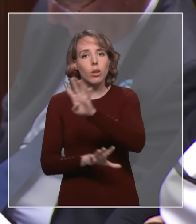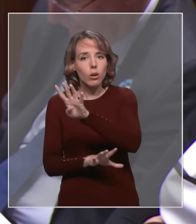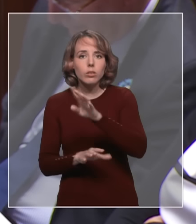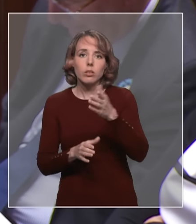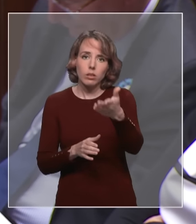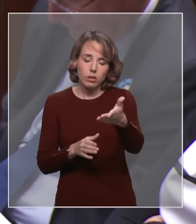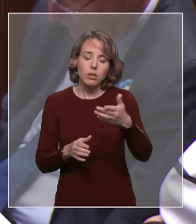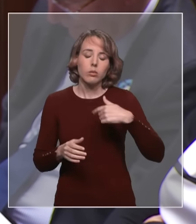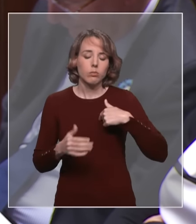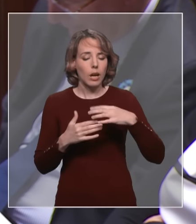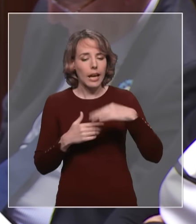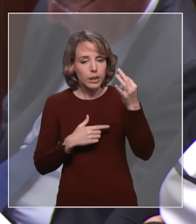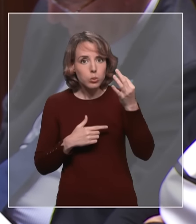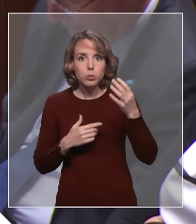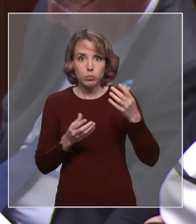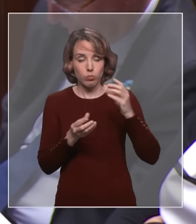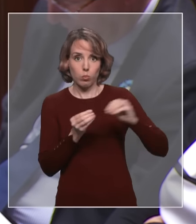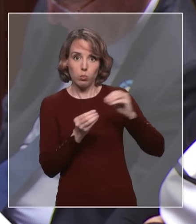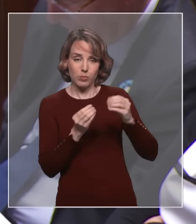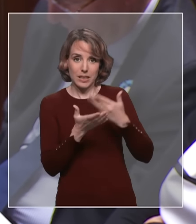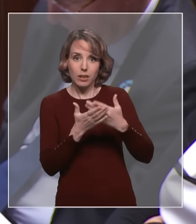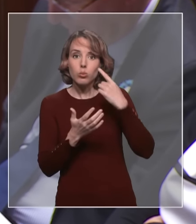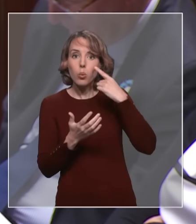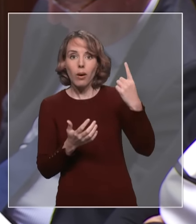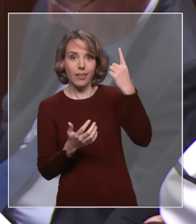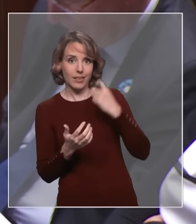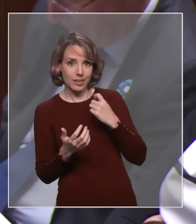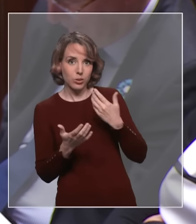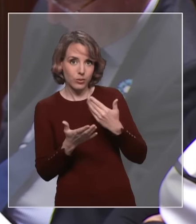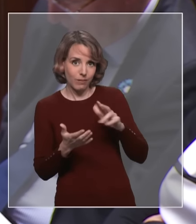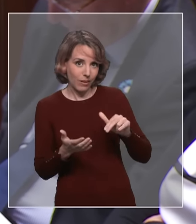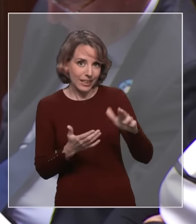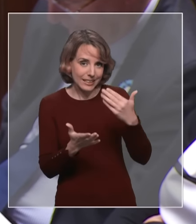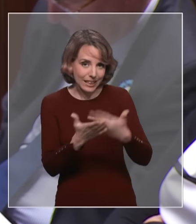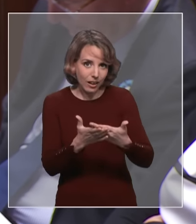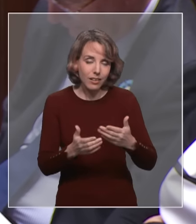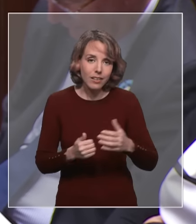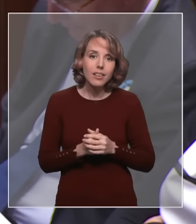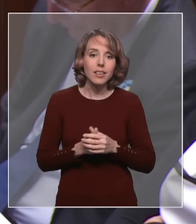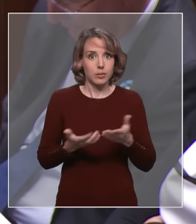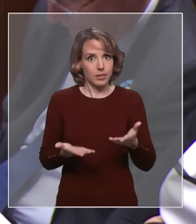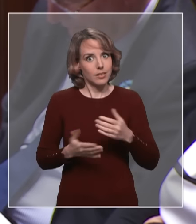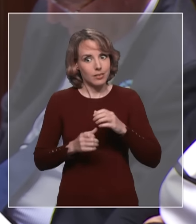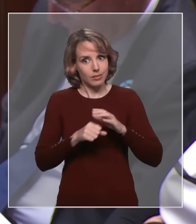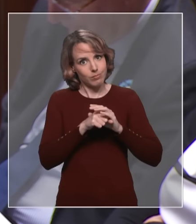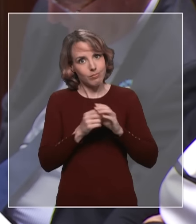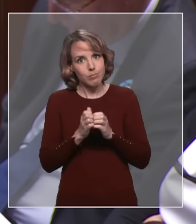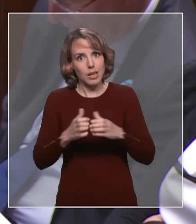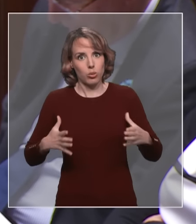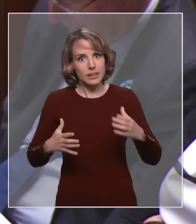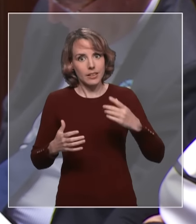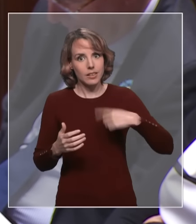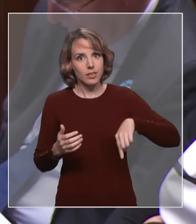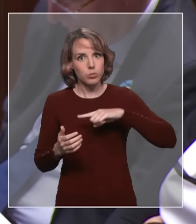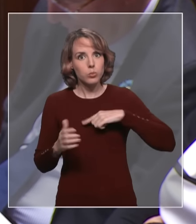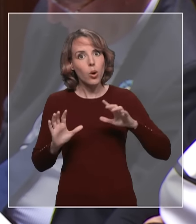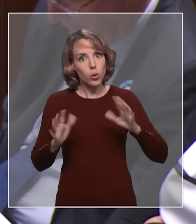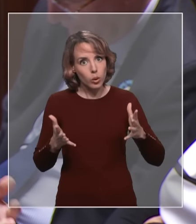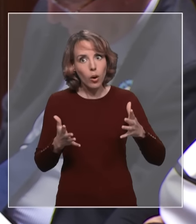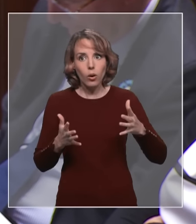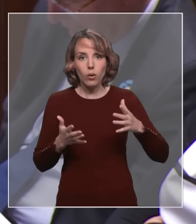manière dont les relais France Service qui ont été mis en place par la présente majorité et qui sont soutenus par le Premier ministre allaient pouvoir se